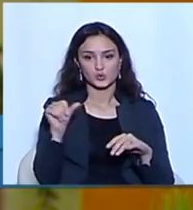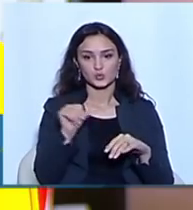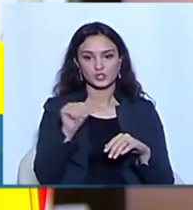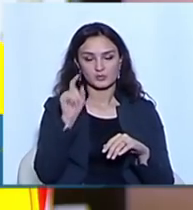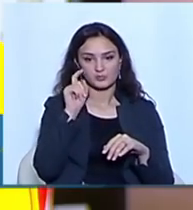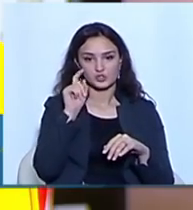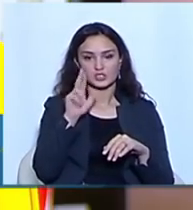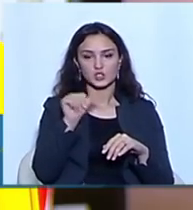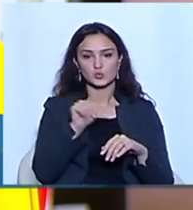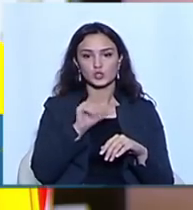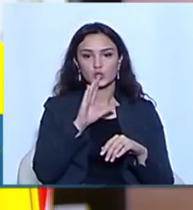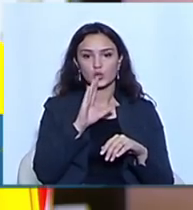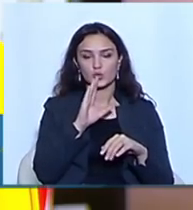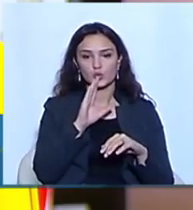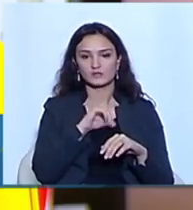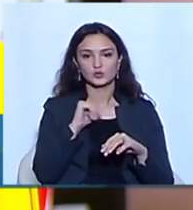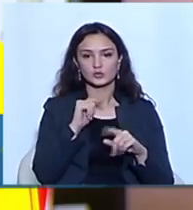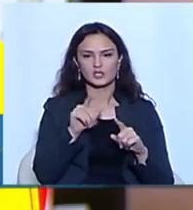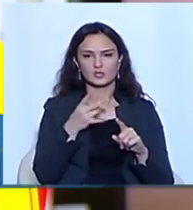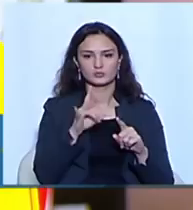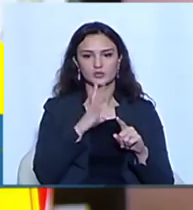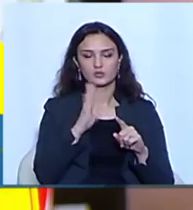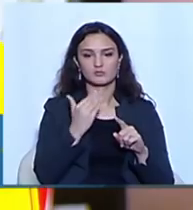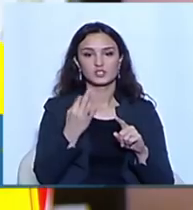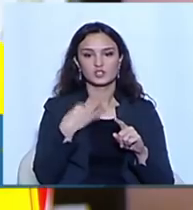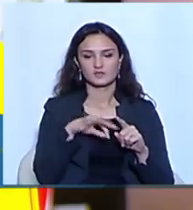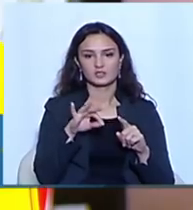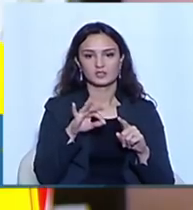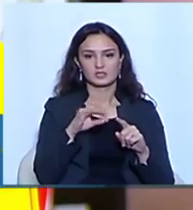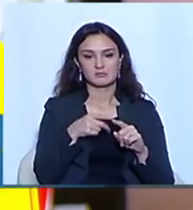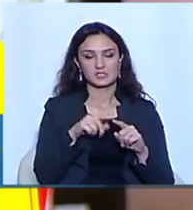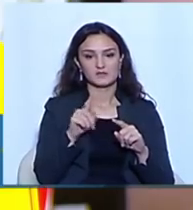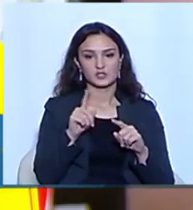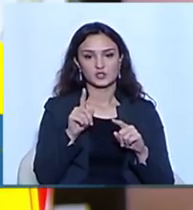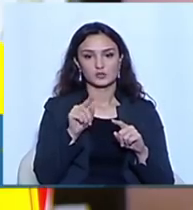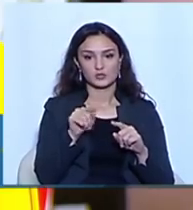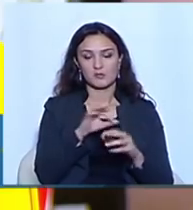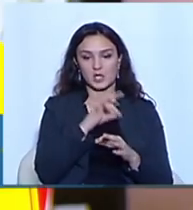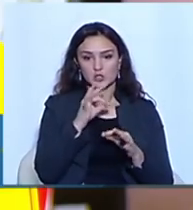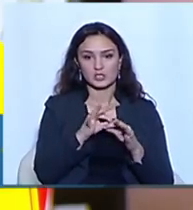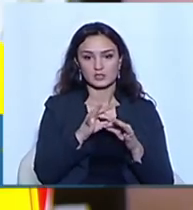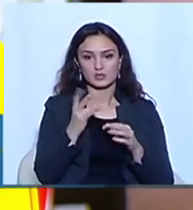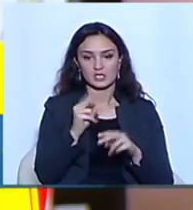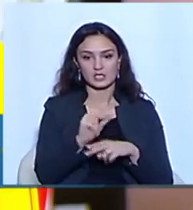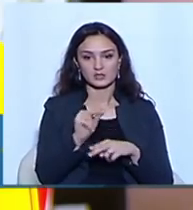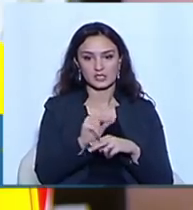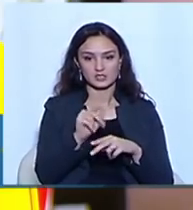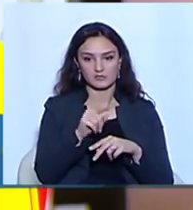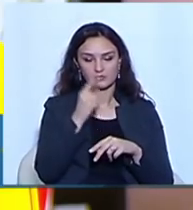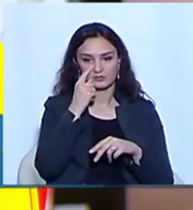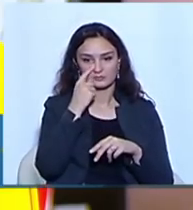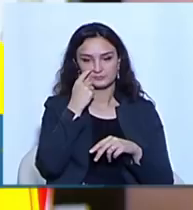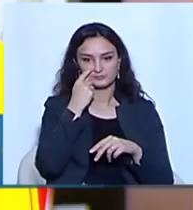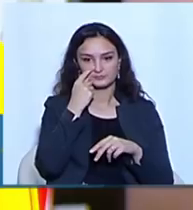ბიჭი და ცუდი გოგო არც თვითონ არ იყოს და არც მისი შვილი. იმისათვის რომ შენ პასუხისმგებლობა აიღო შენ